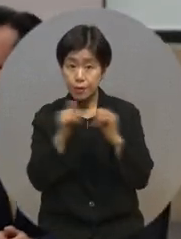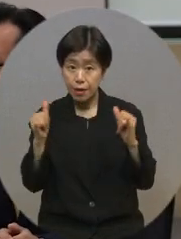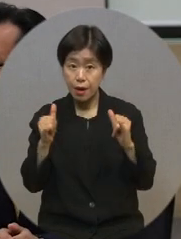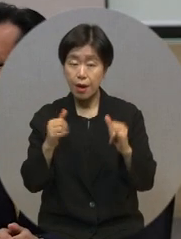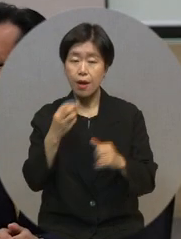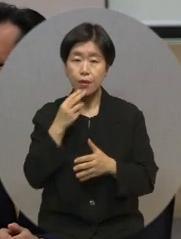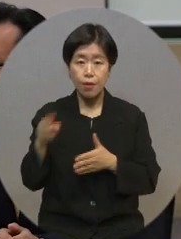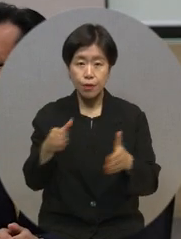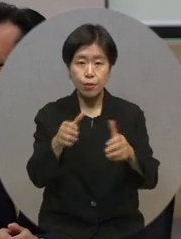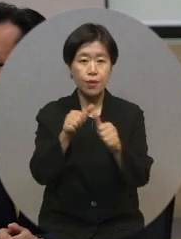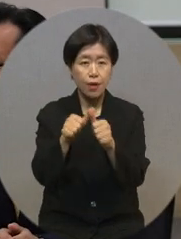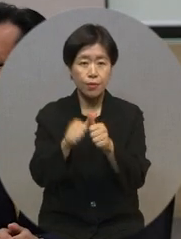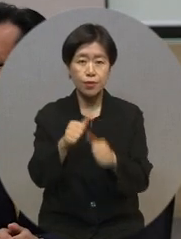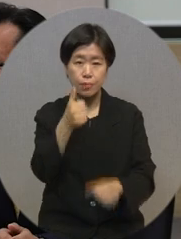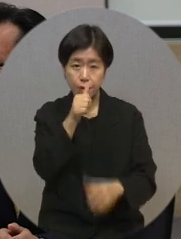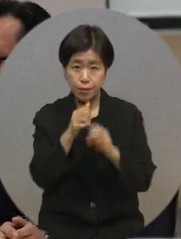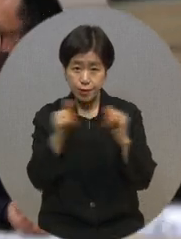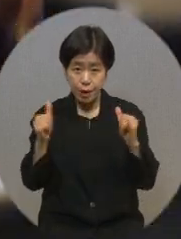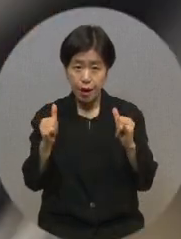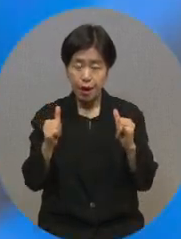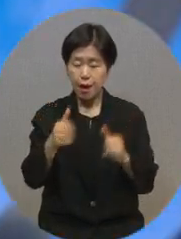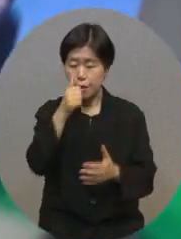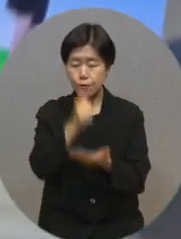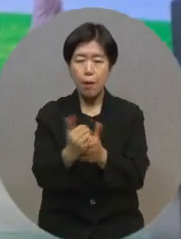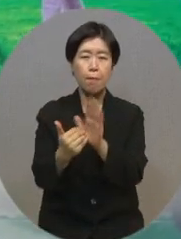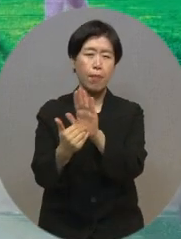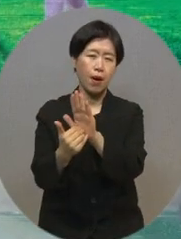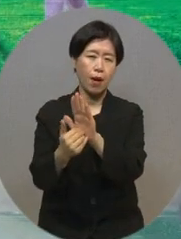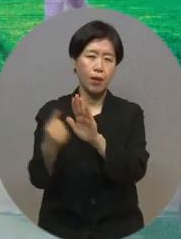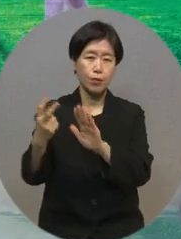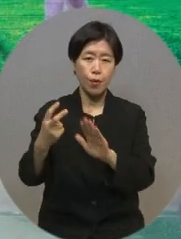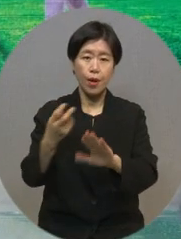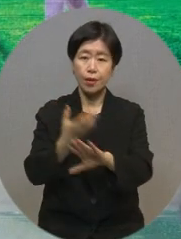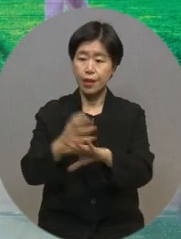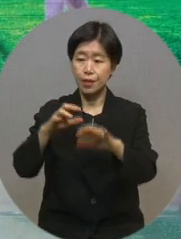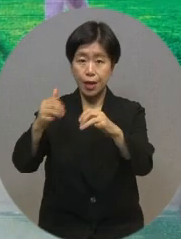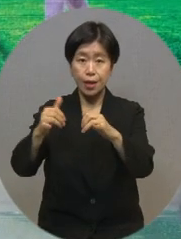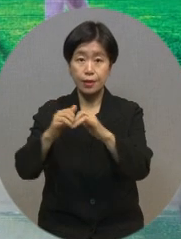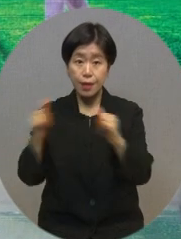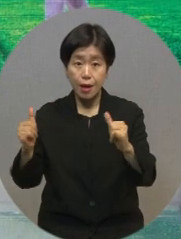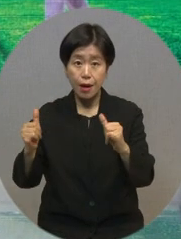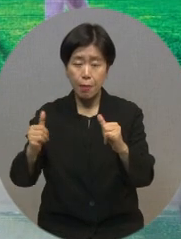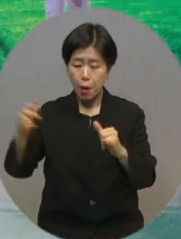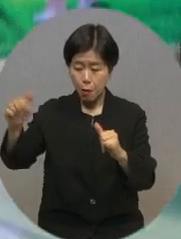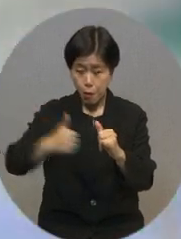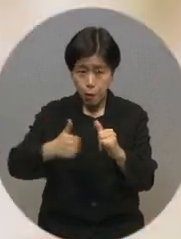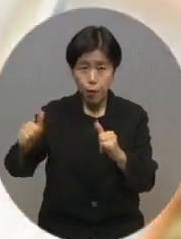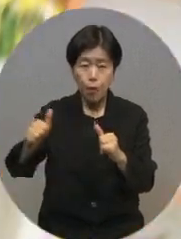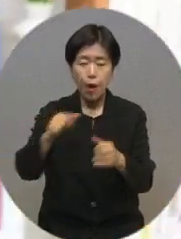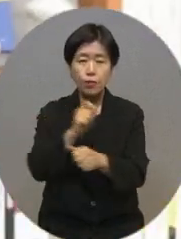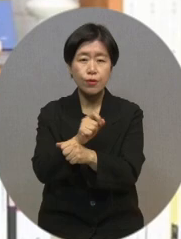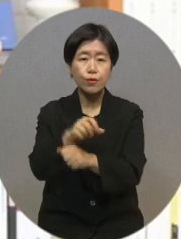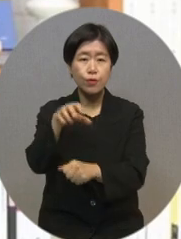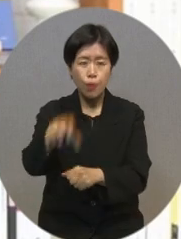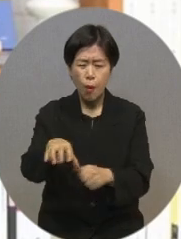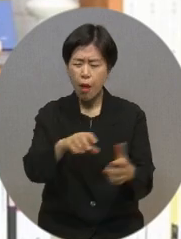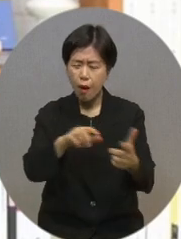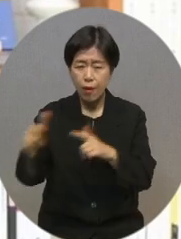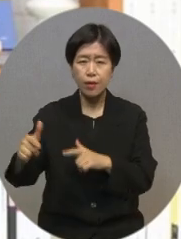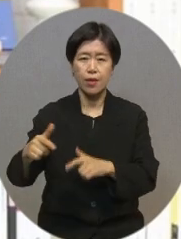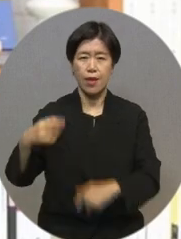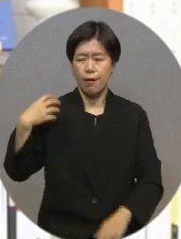자문 변호사, 범죄 예방 위원, 양주 출입국 외국인 사무소 자문 위원 등 전국 지방 변호사 회장 협의